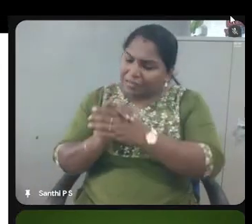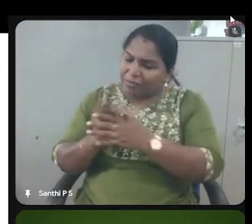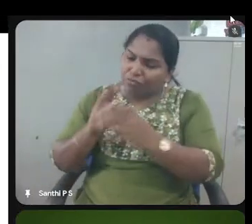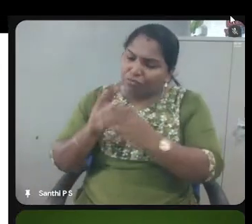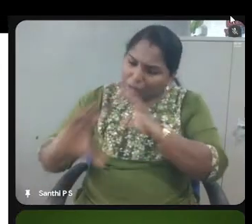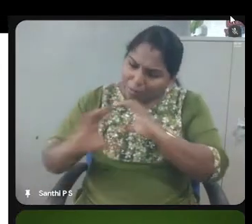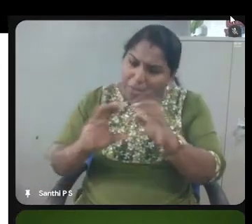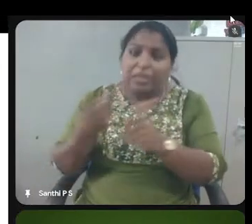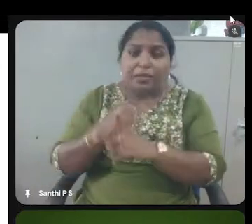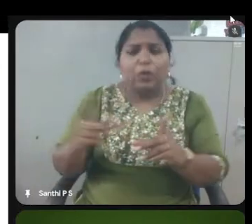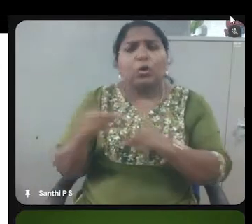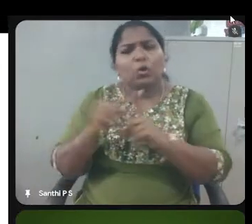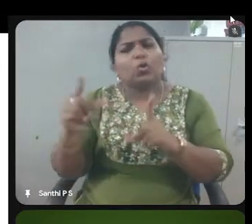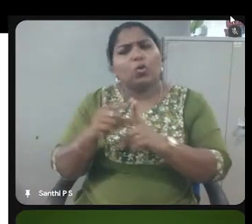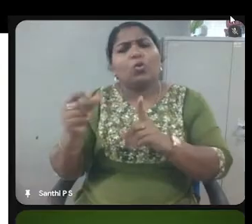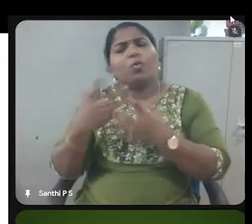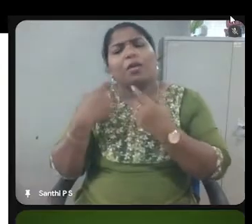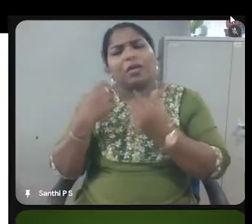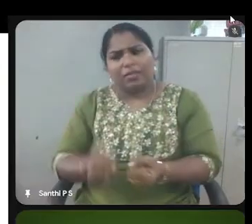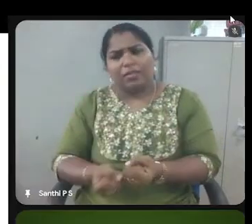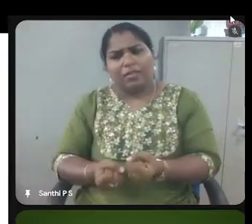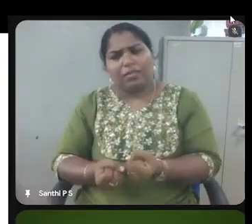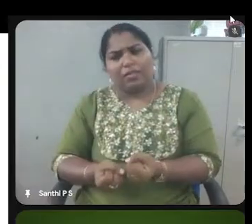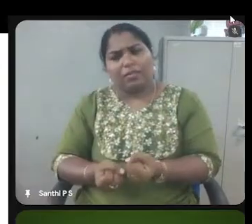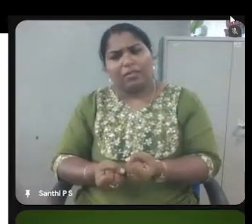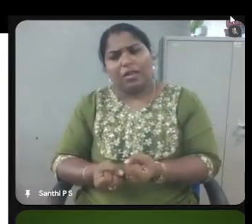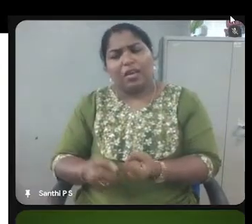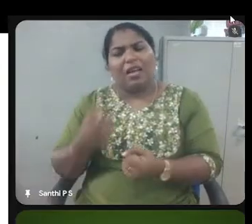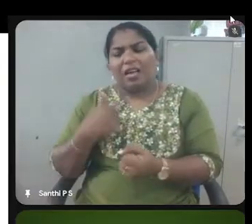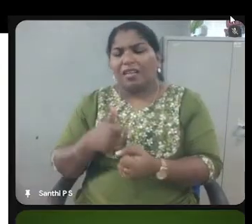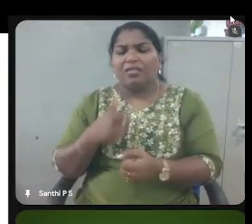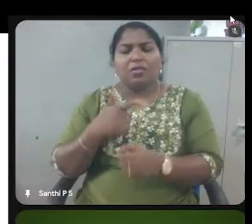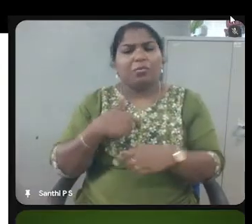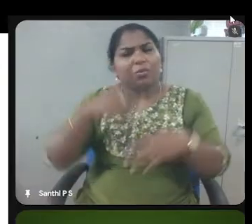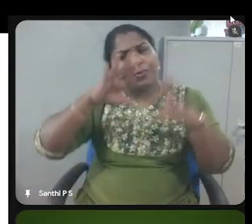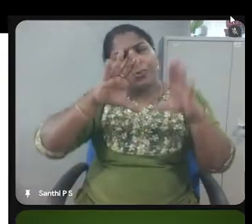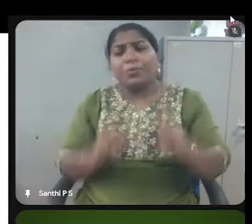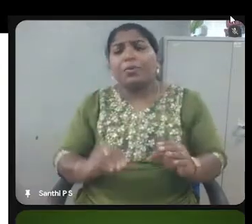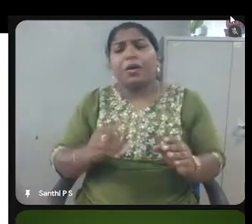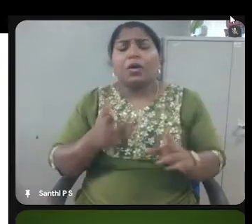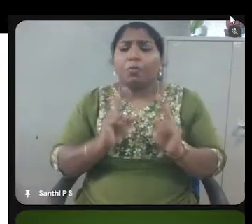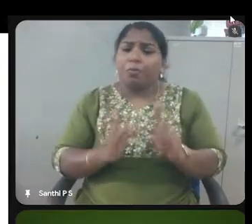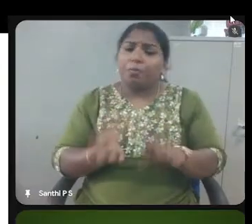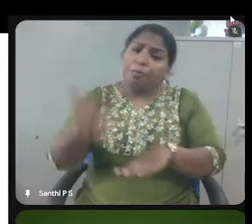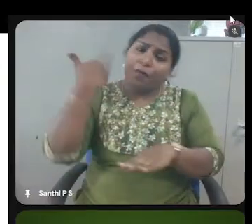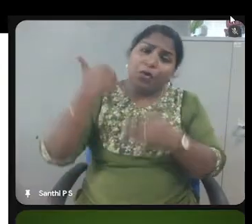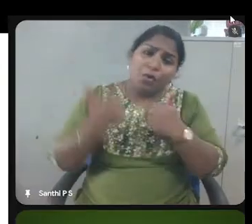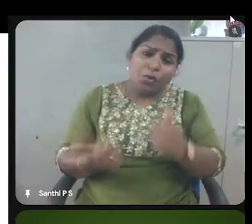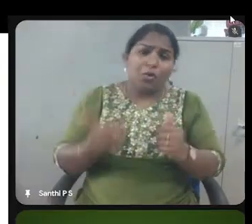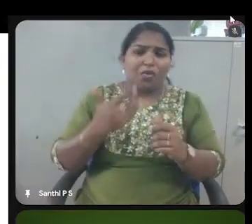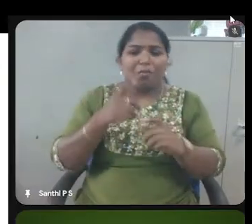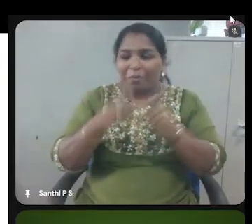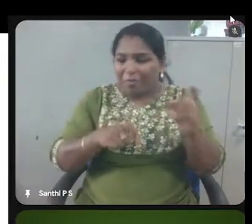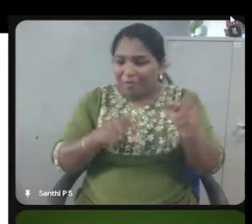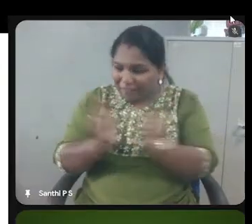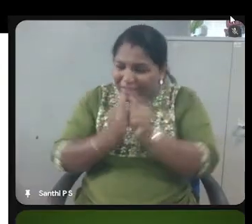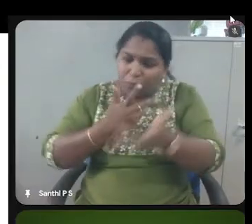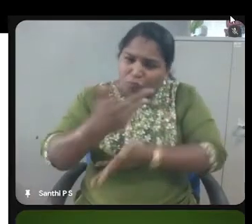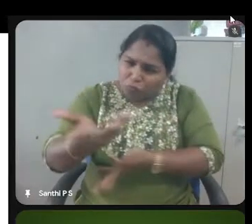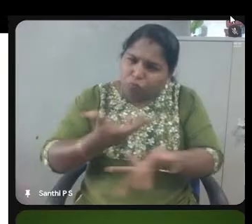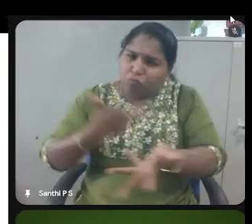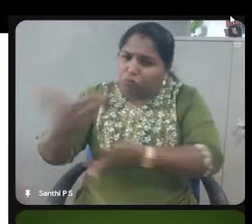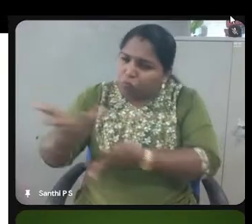അധികം കുറഞ്ഞു പോയ ഒരു കാലഘട്ടമാണ് ഇപ്പോൾ. അപ്പൊ ആ പഴയ കാര്യങ്ങൾ നമുക്ക് ഇപ്പം ചെയ്യാൻ പറ്റുന്ന കാര്യങ്ങൾ നമ്മൾ ഇൻട്രൊഡ്യൂസ്